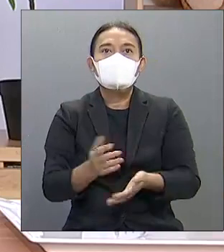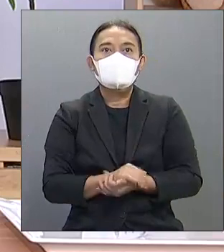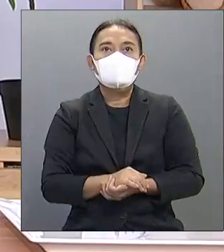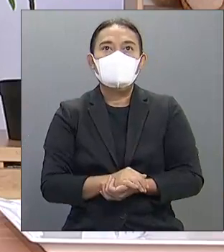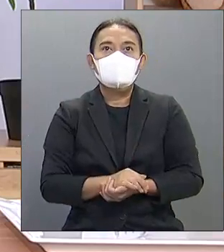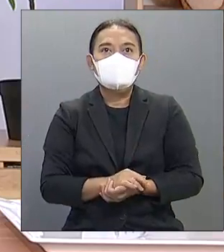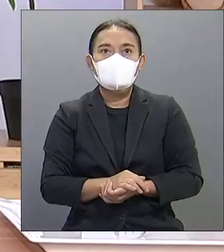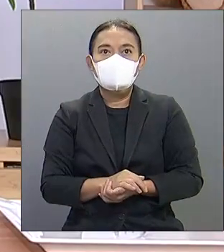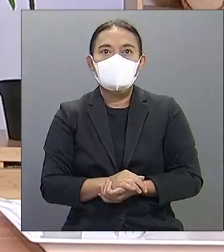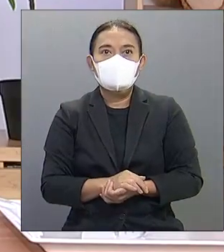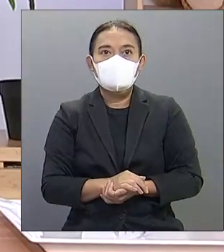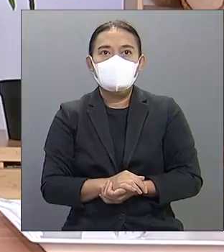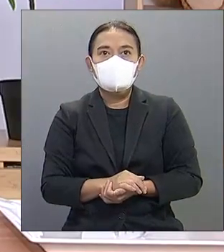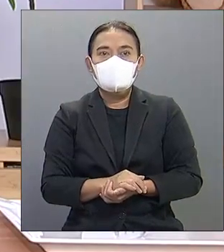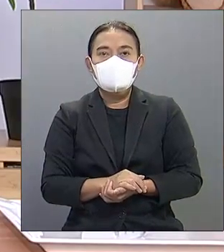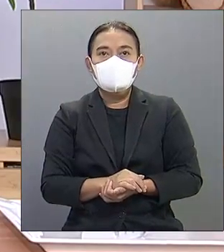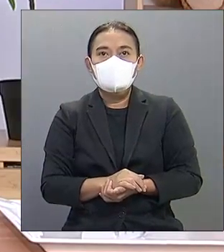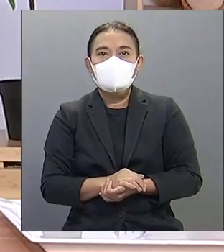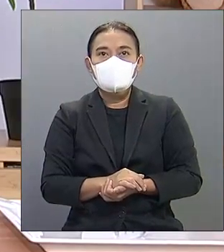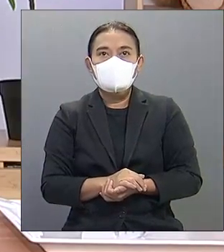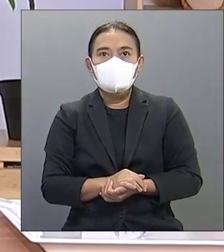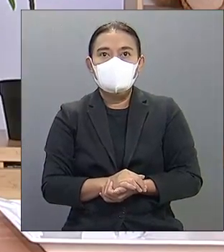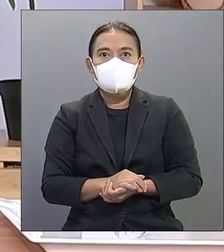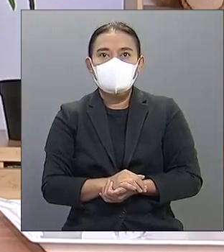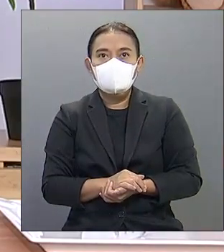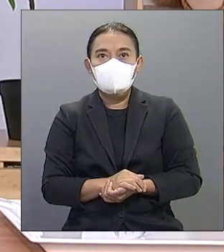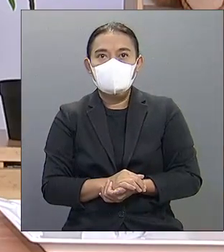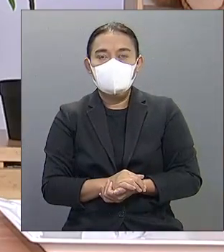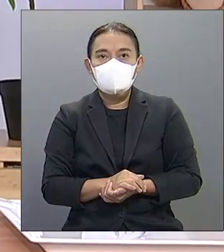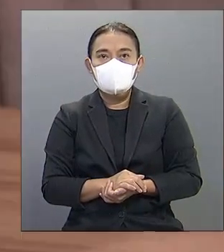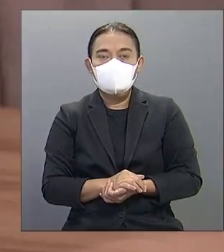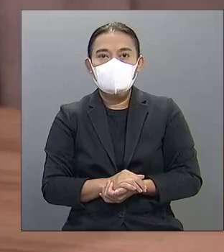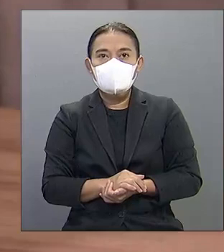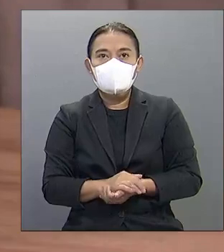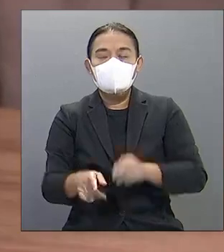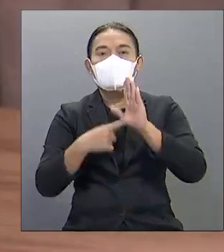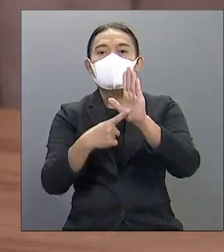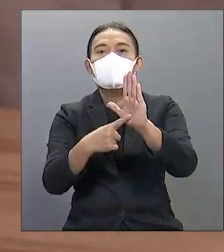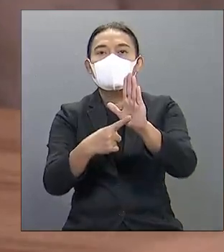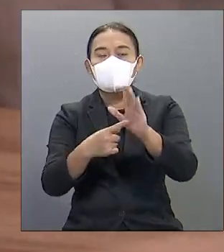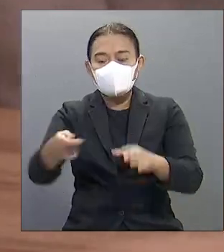งๆของเจลอาบน้ำเลยนะคะเดี๋ยวการจะเติมให้ดูเป็นตัวอย่างแล้วกันนะคะ